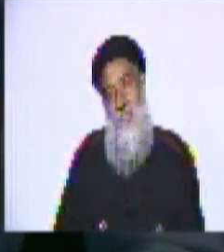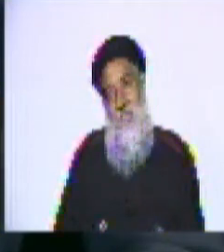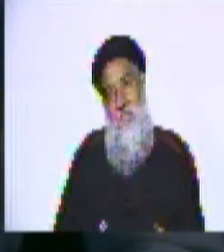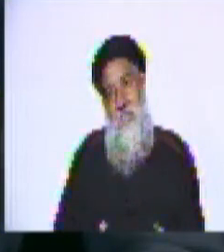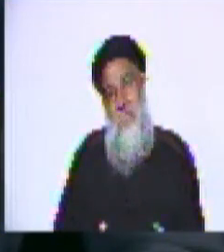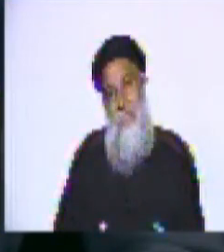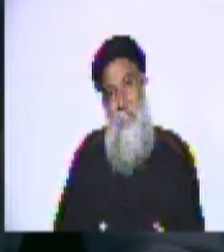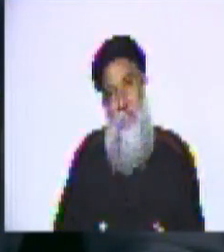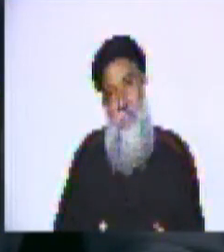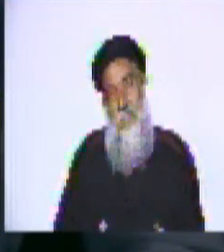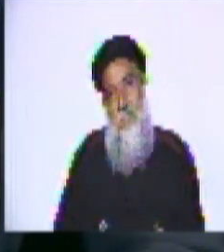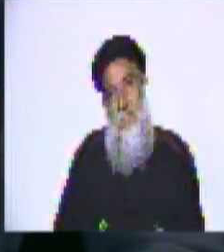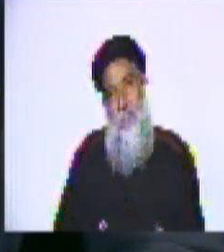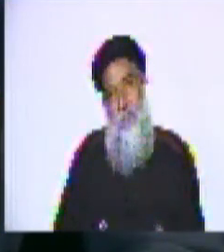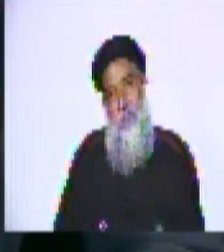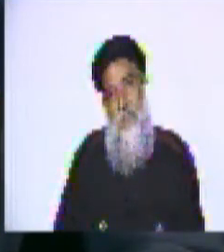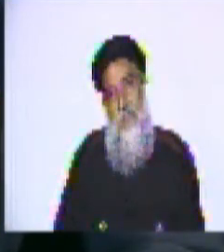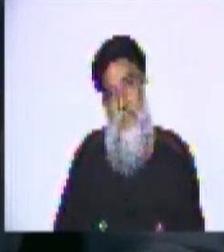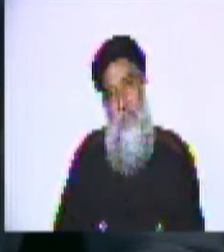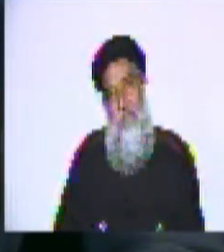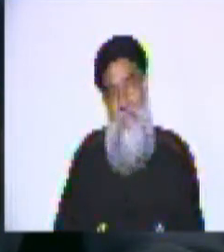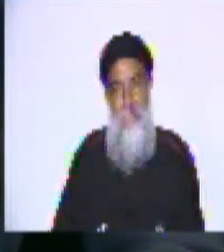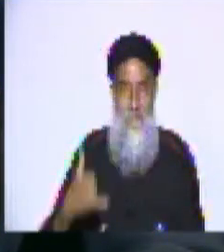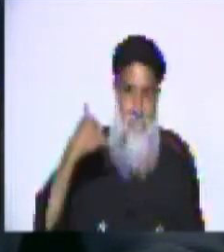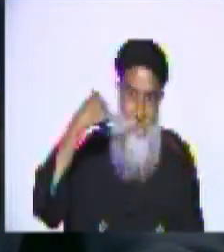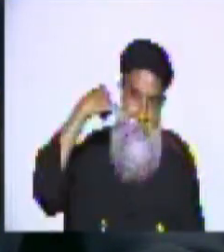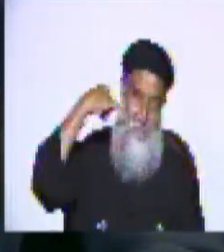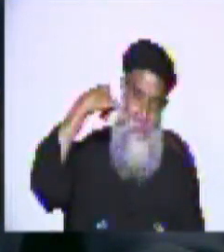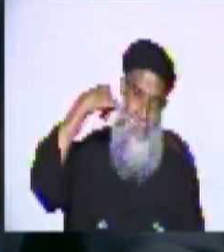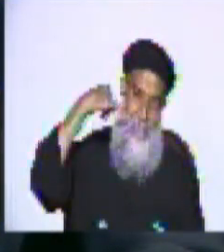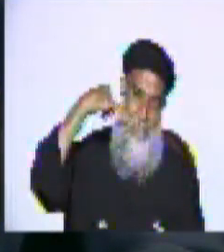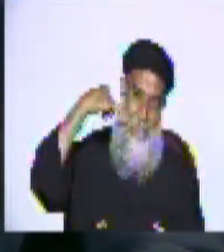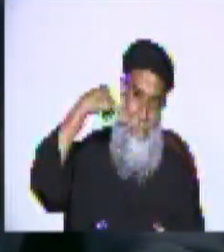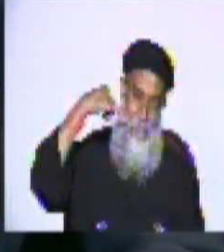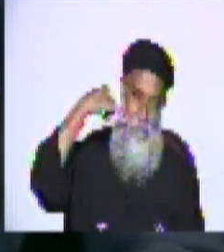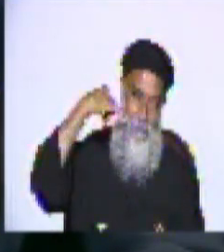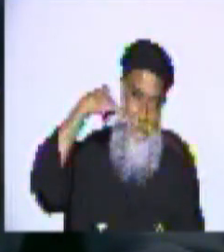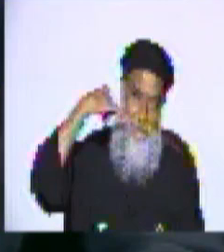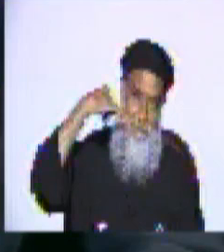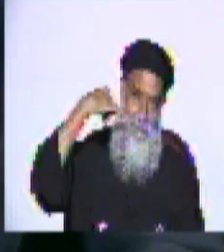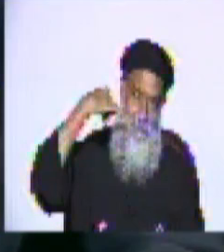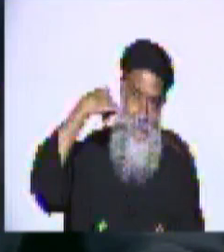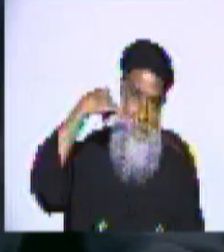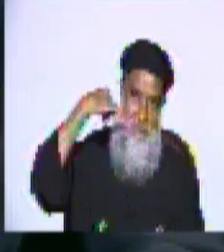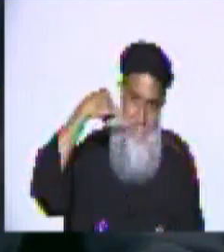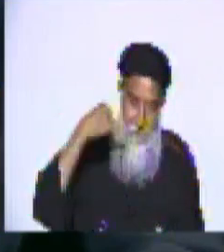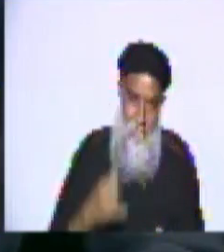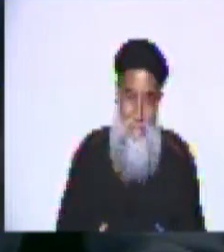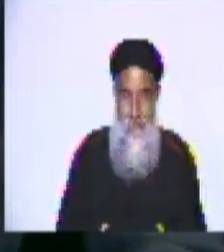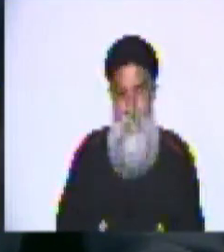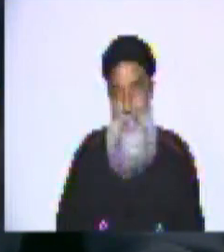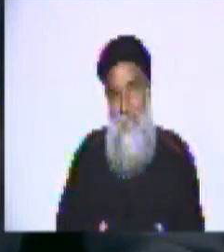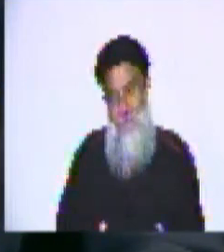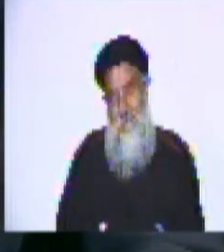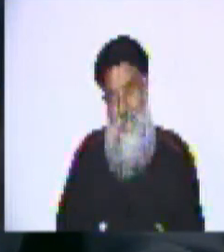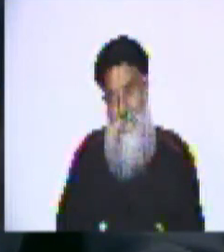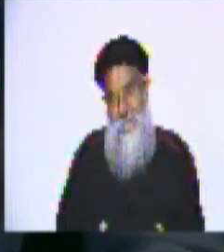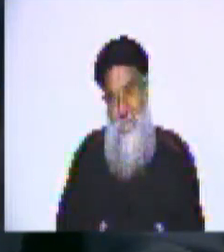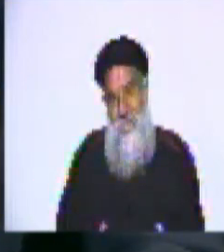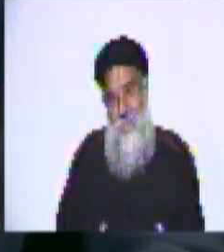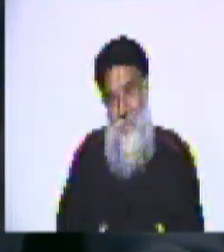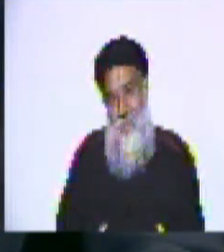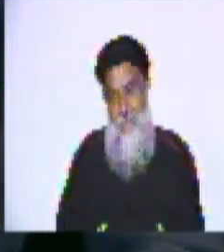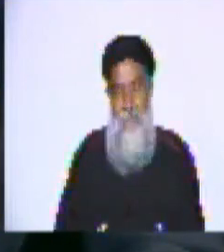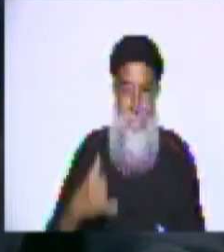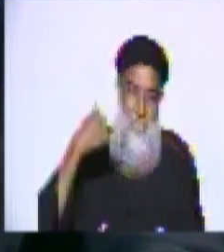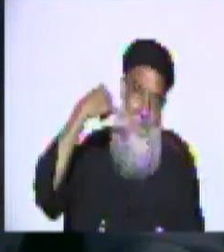يا بتسمع من التليفون؟ ايوه من التليفون بس، ما حدش رد عليا. اتفضلي انت على الهوا، اتفضلي. سيدنا